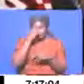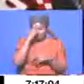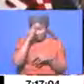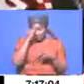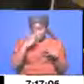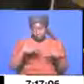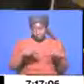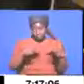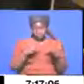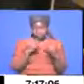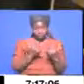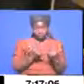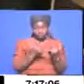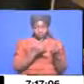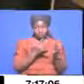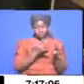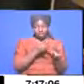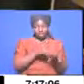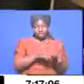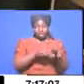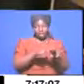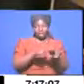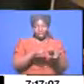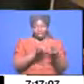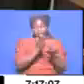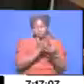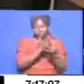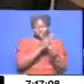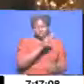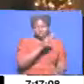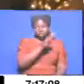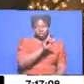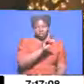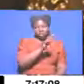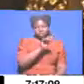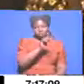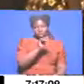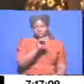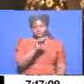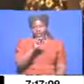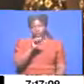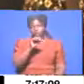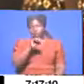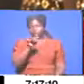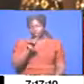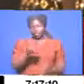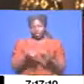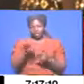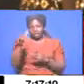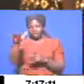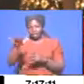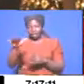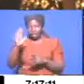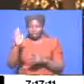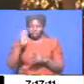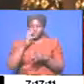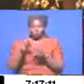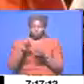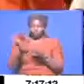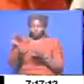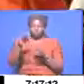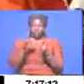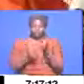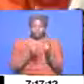Suswa na Duka Moja na Kekonyokie itaongezwa iwapo watachaguliwa kuwa governor wa kaunti hiyo wakati wa uchaguzi mkuu